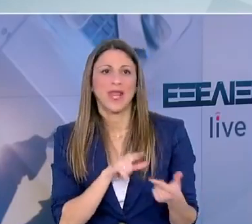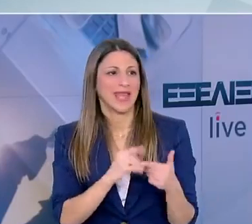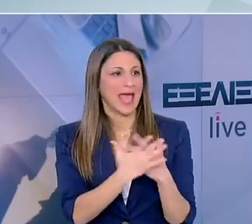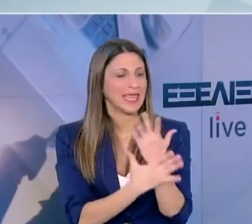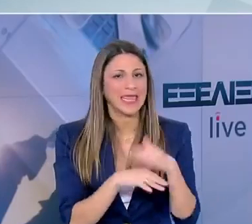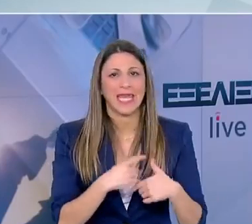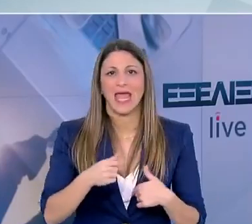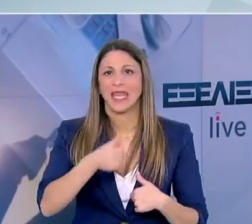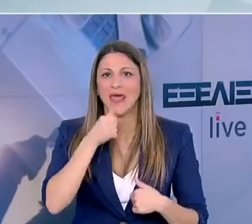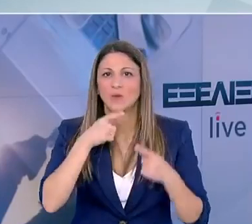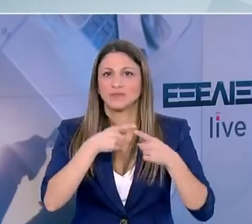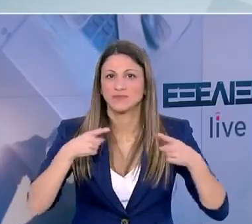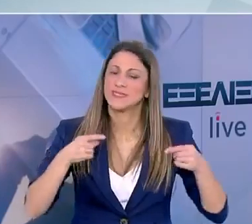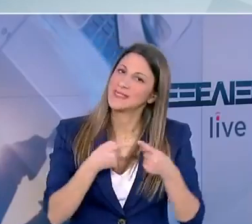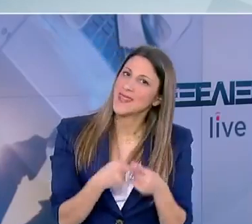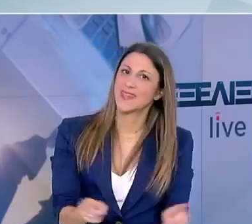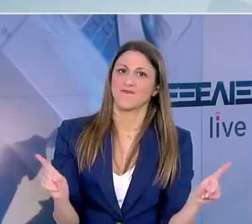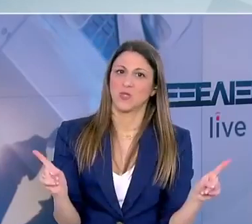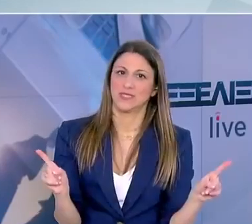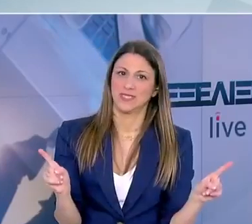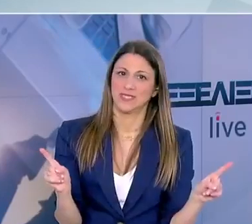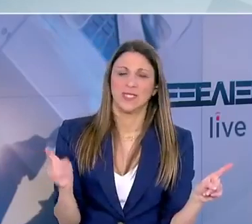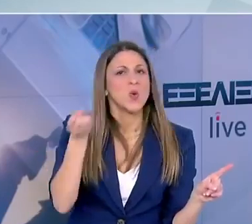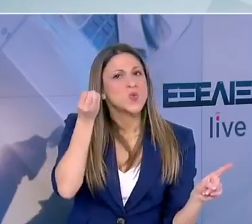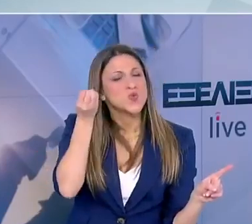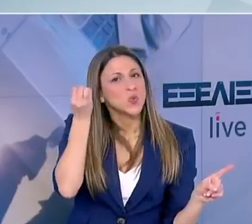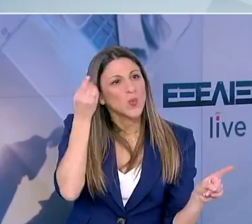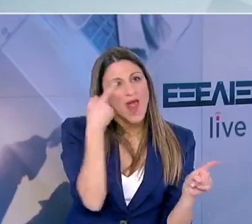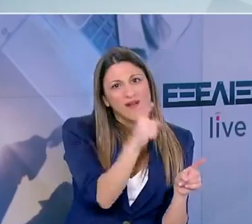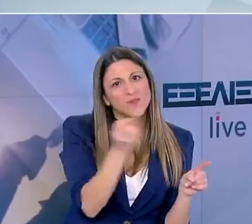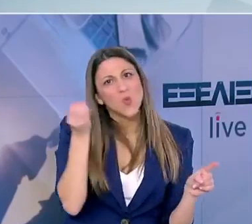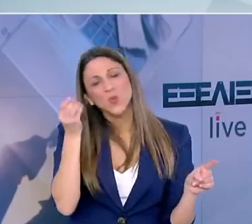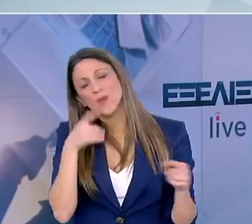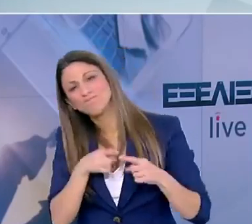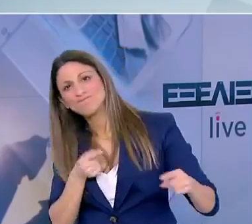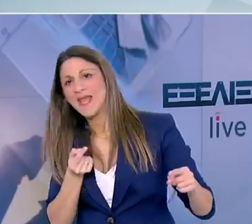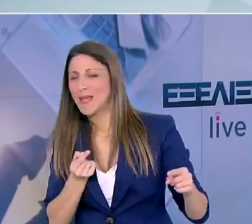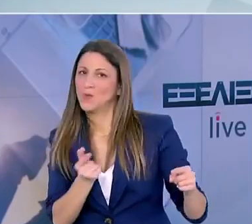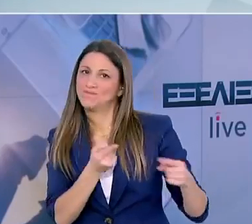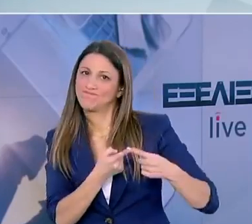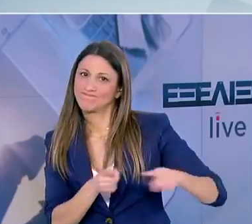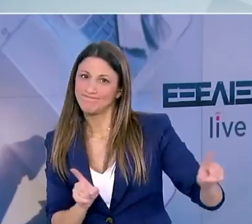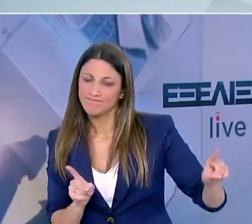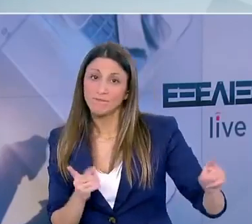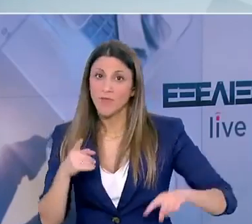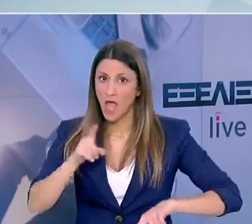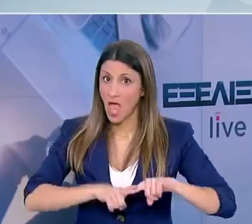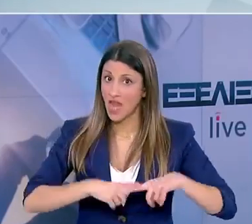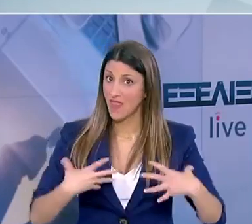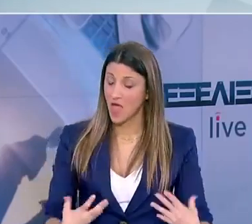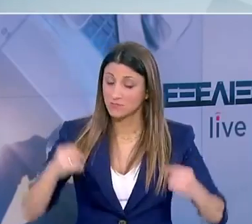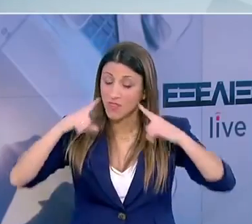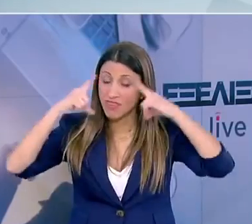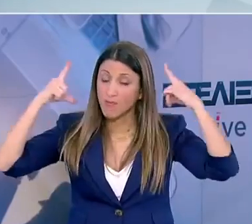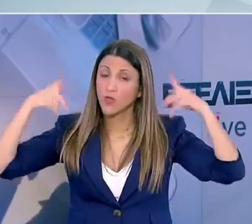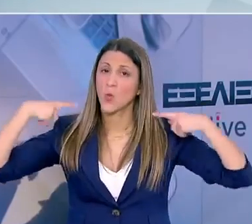Συμβουλίου. Εγώ θεωρώ ότι φυσικά και είμαστε μια δημοκρατική χώρα, φυσικά και η Ελλάδα έχει απίστευτες δημοκρατικές